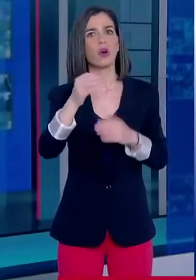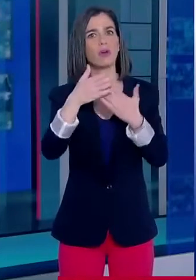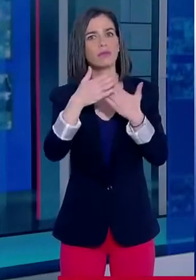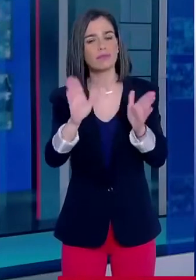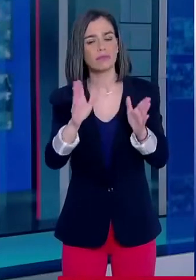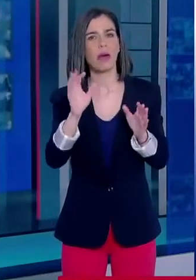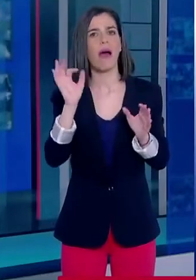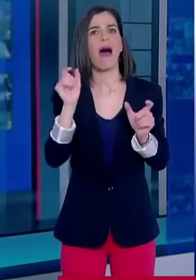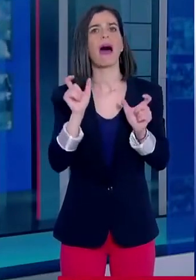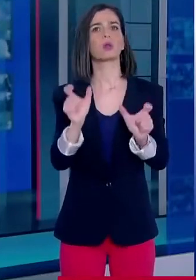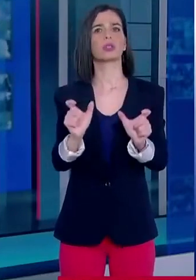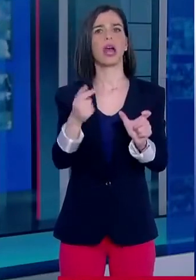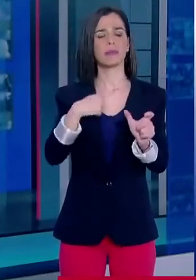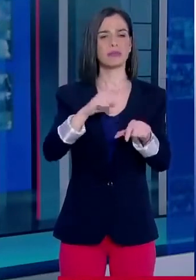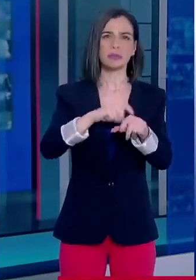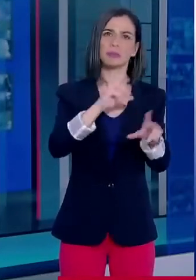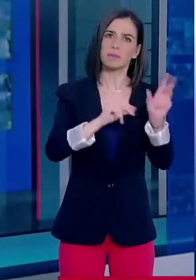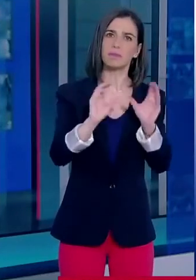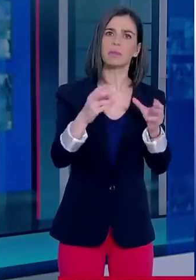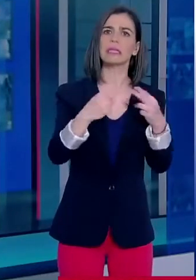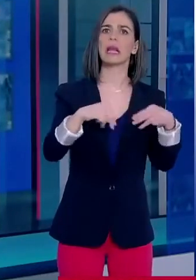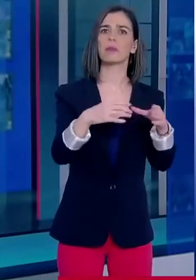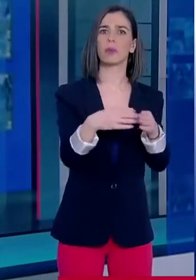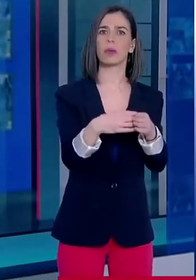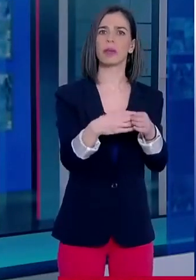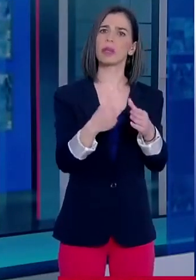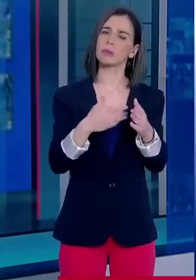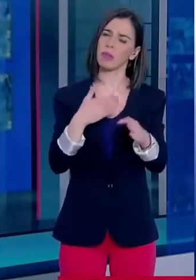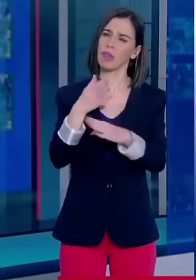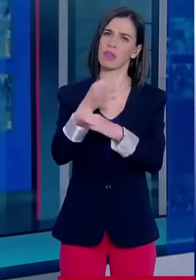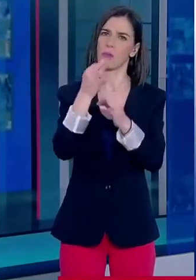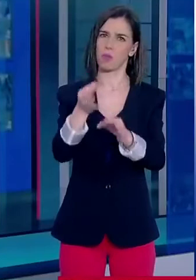ανοσίας. Το εξετάζουμε με την Επιτροπή και θα εισηγηθούμε αναλόγως.